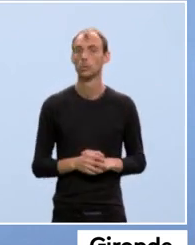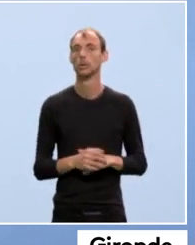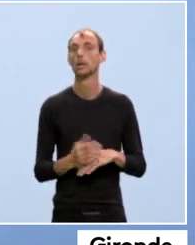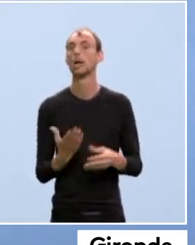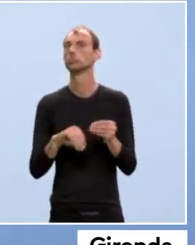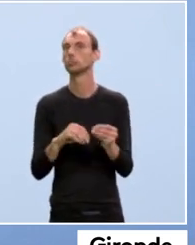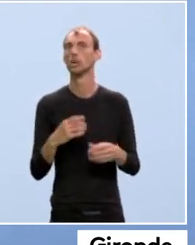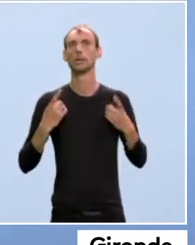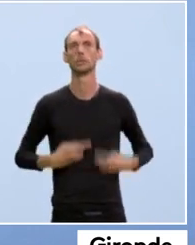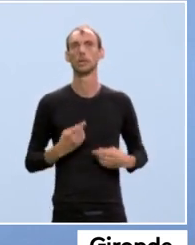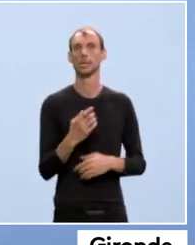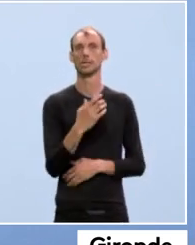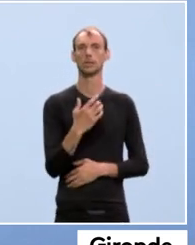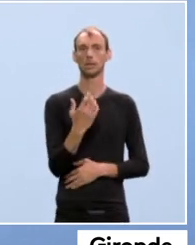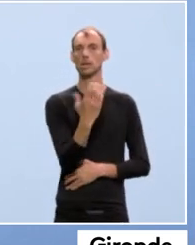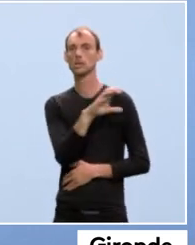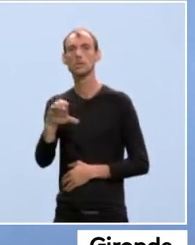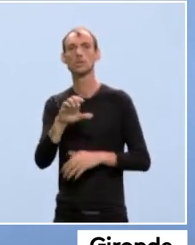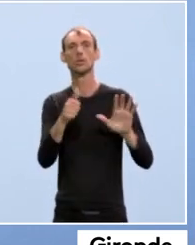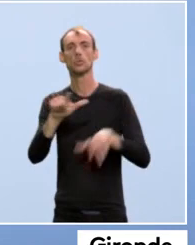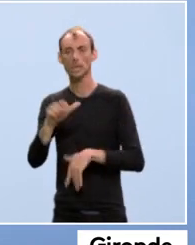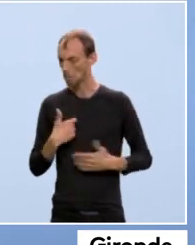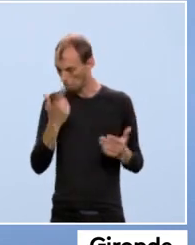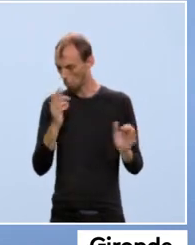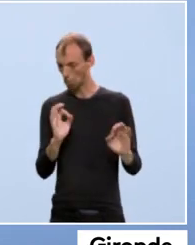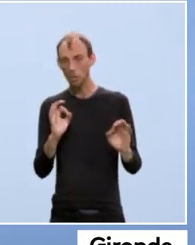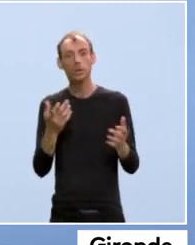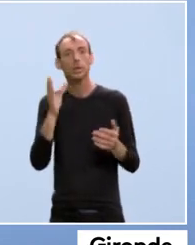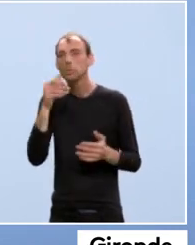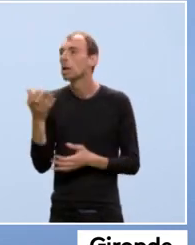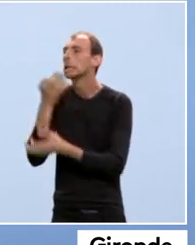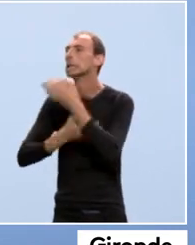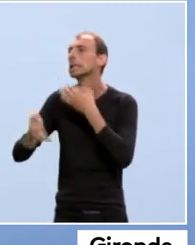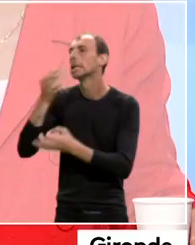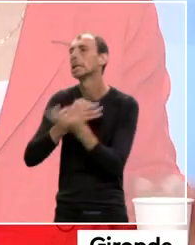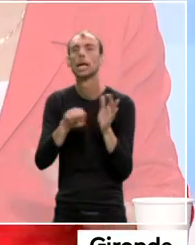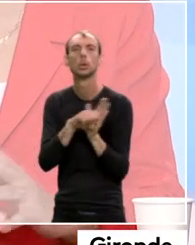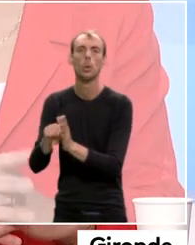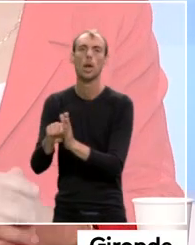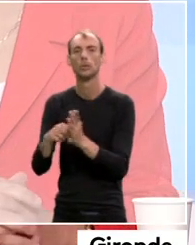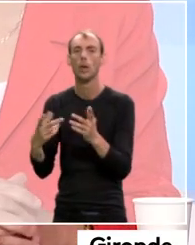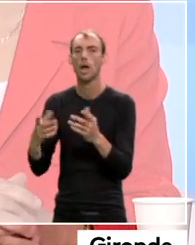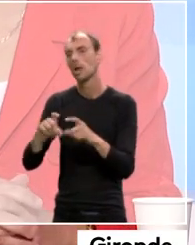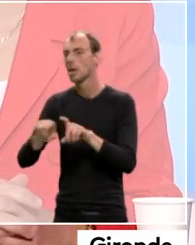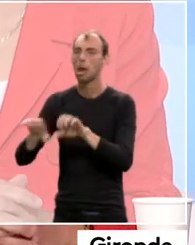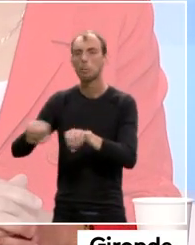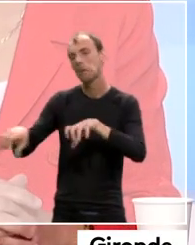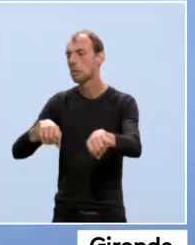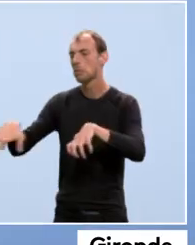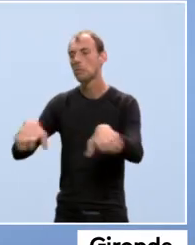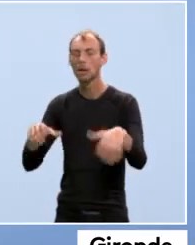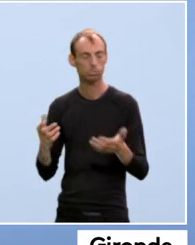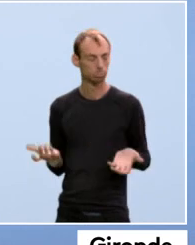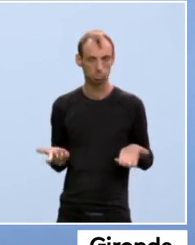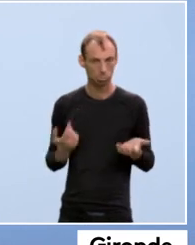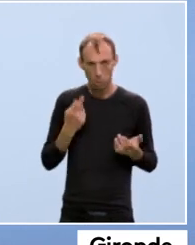me semble à peu près 500 candidats donc cette hémorragie dont on nous parle depuis ces semaines elle n'est pas là donc pour nous ça ne change